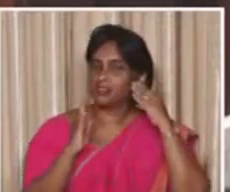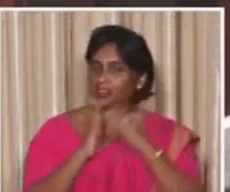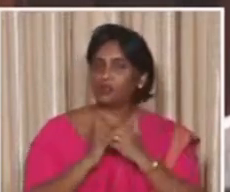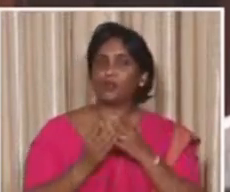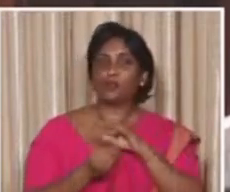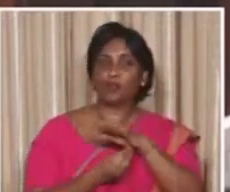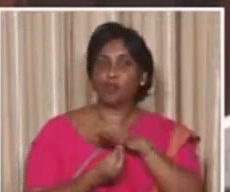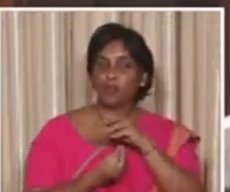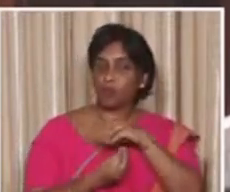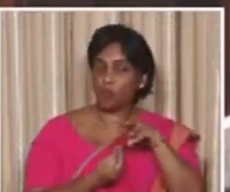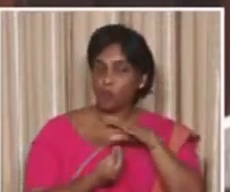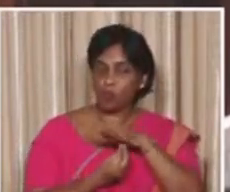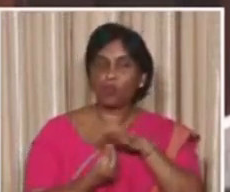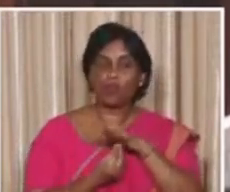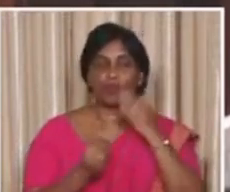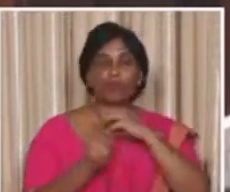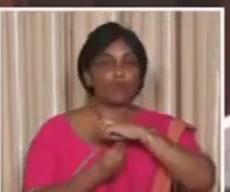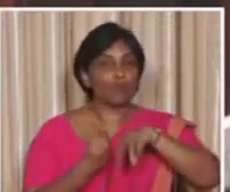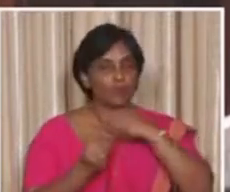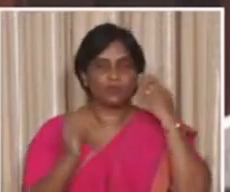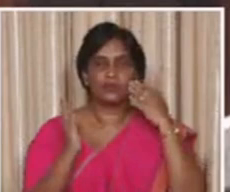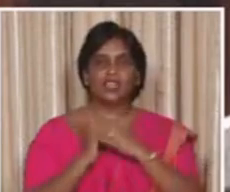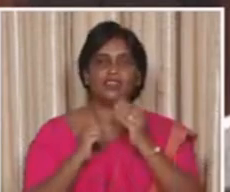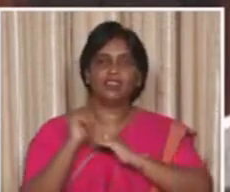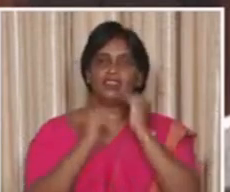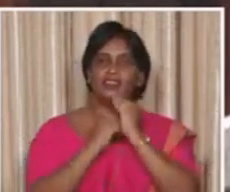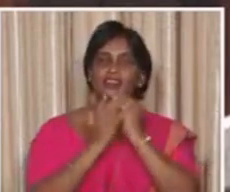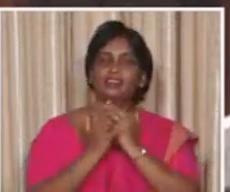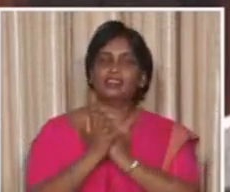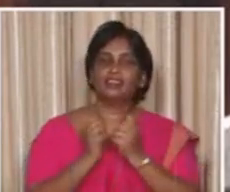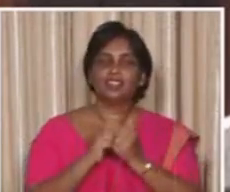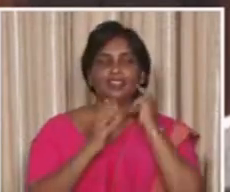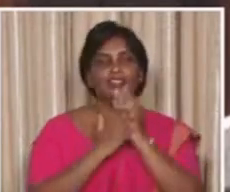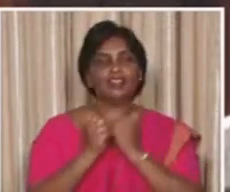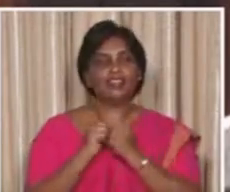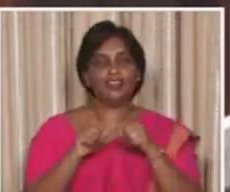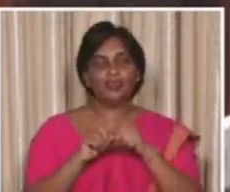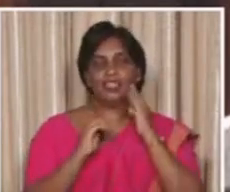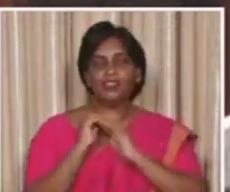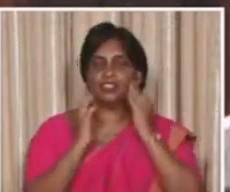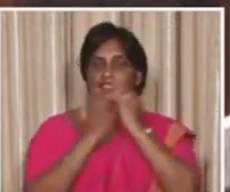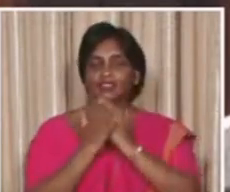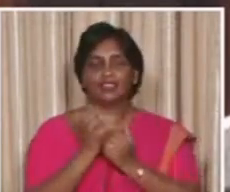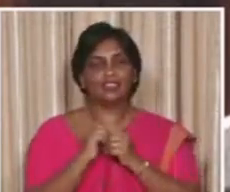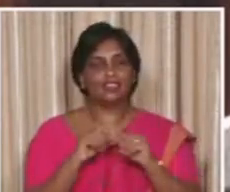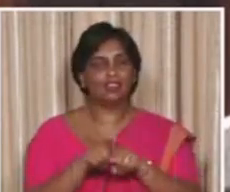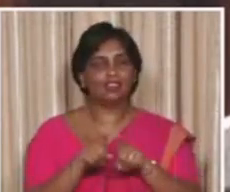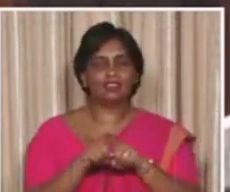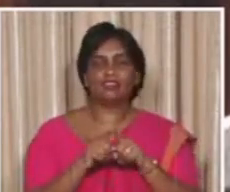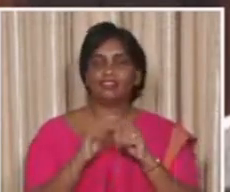விவசாயிகள் கஷ்டப்படுறார்கள். எங்களுடைய வடமாகாணத்திலே மீனவர்கள் தொடர்ச்சியாக ஆக்கிரமிப்புக்கு மத்தியிலே தங்களுடைய